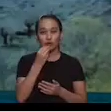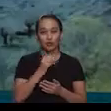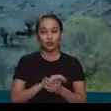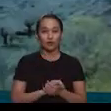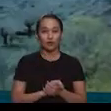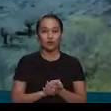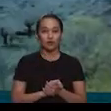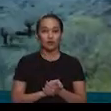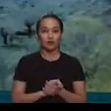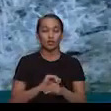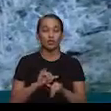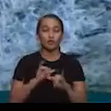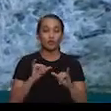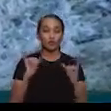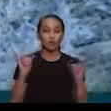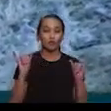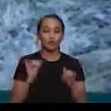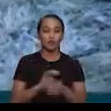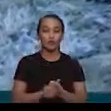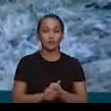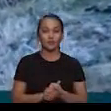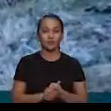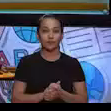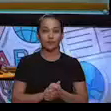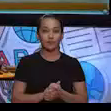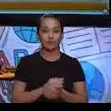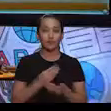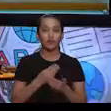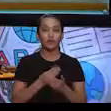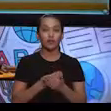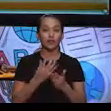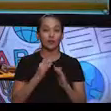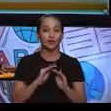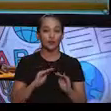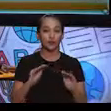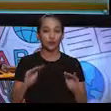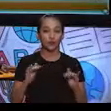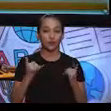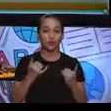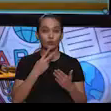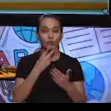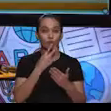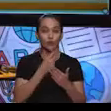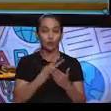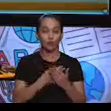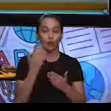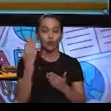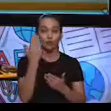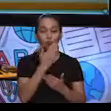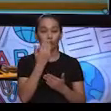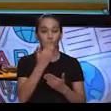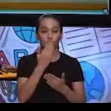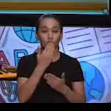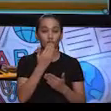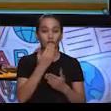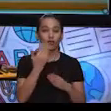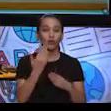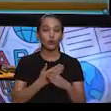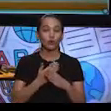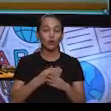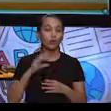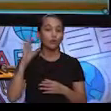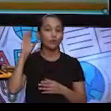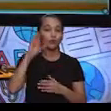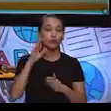oziqlanadi, o'zidan ko'payadi va rivojlanadi. Mana hozir sizlar uchun namoyish etilgan rolik orqali